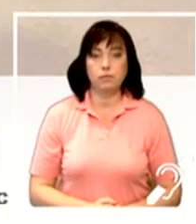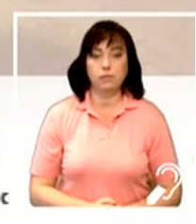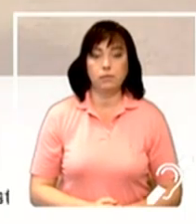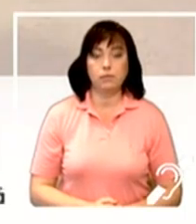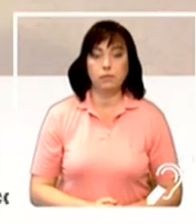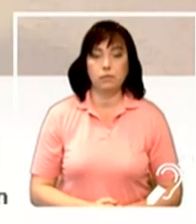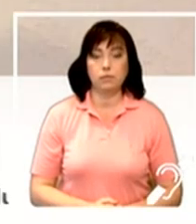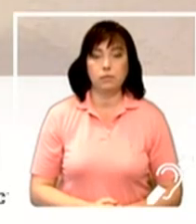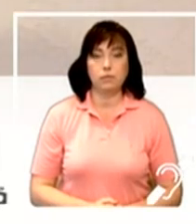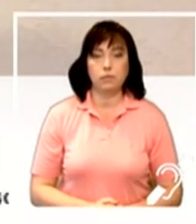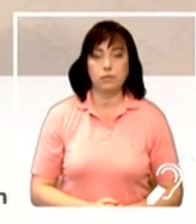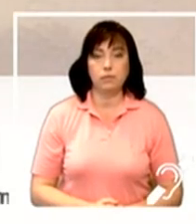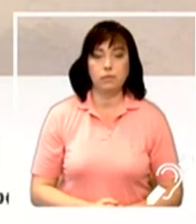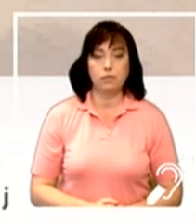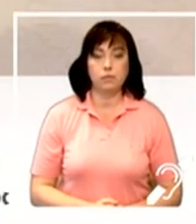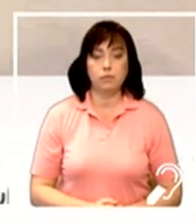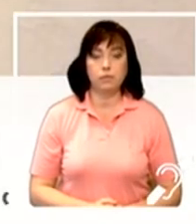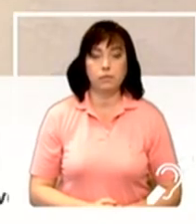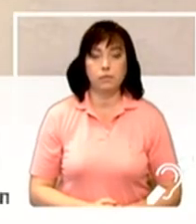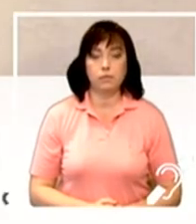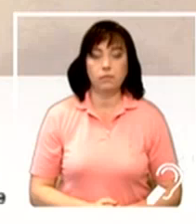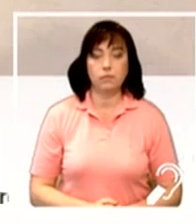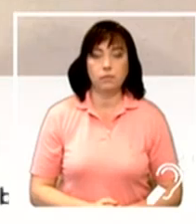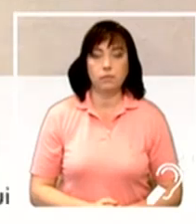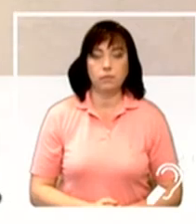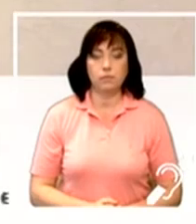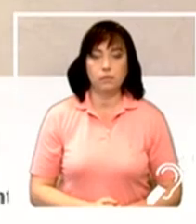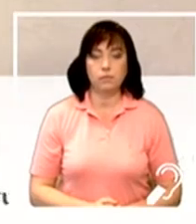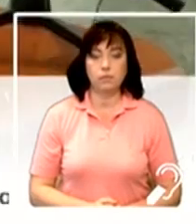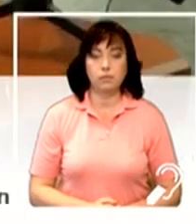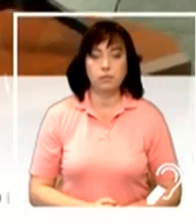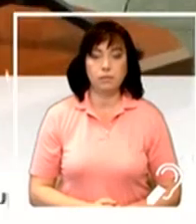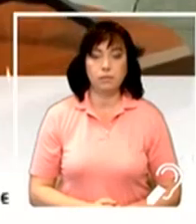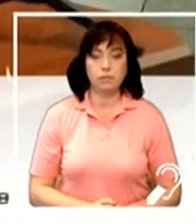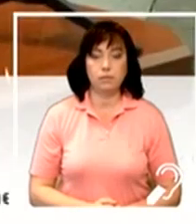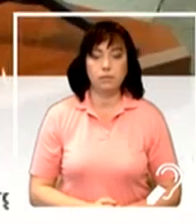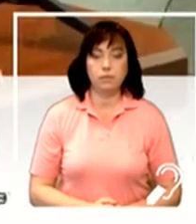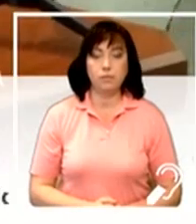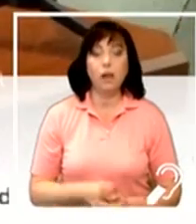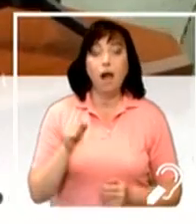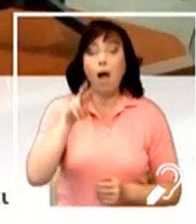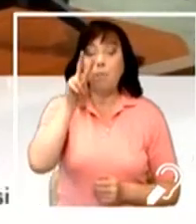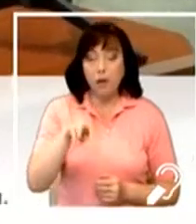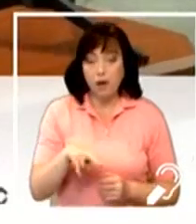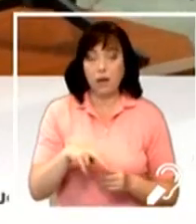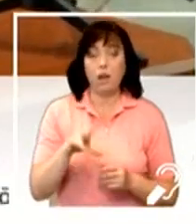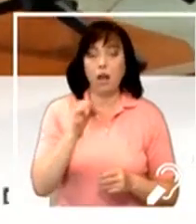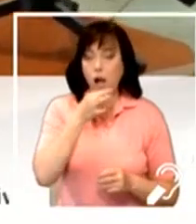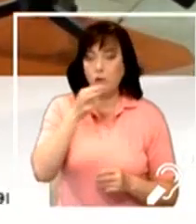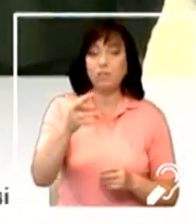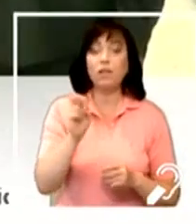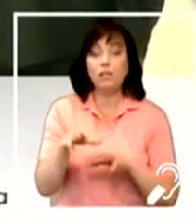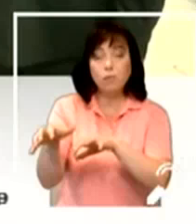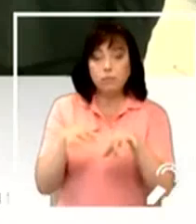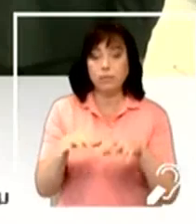публічної інформації. Всі чули, що відбувається в Лимані, Донецької області. În paralel, într-un gest de răspuns la